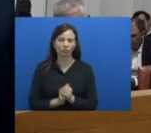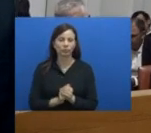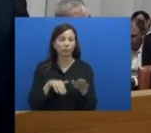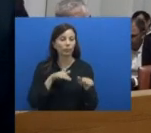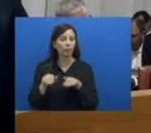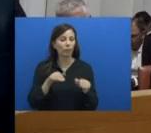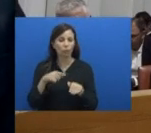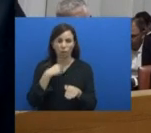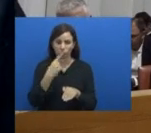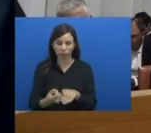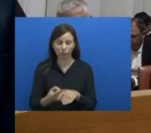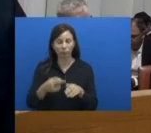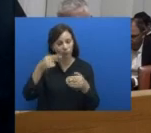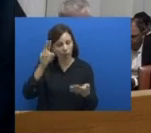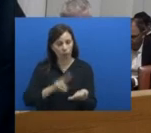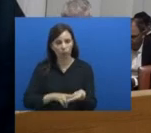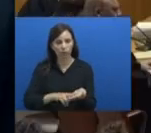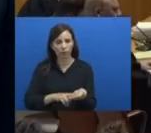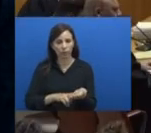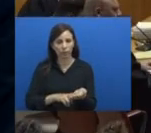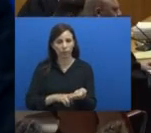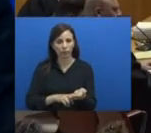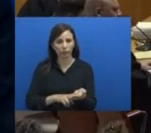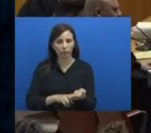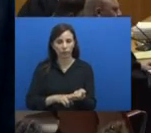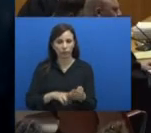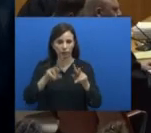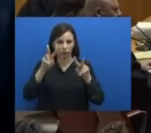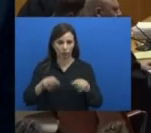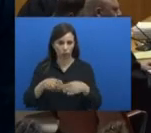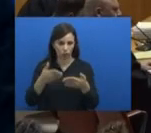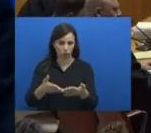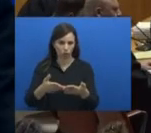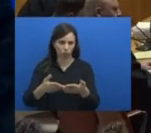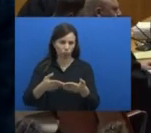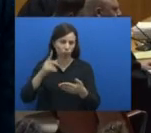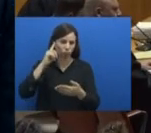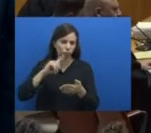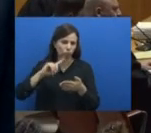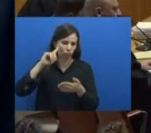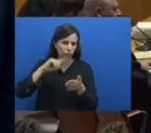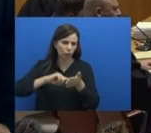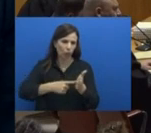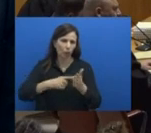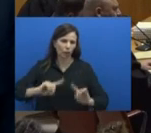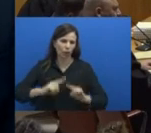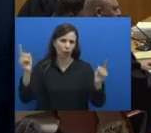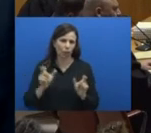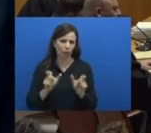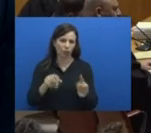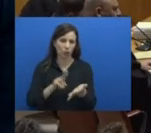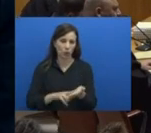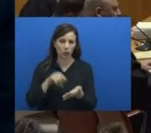لهذا القرار. الحياة سوف تستمر ولا وينبثق عن القرار طبعا ضروريات